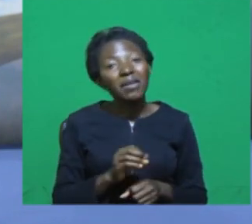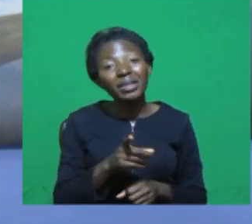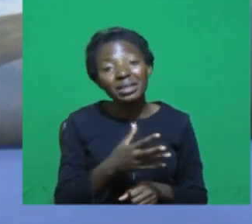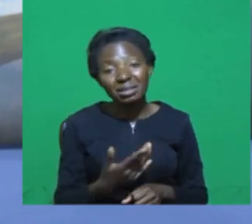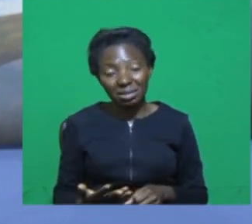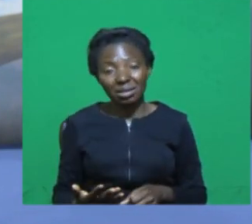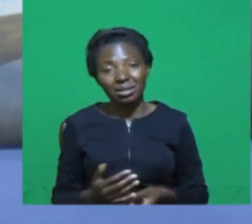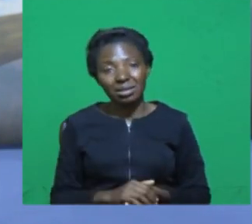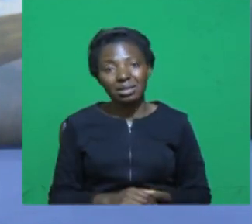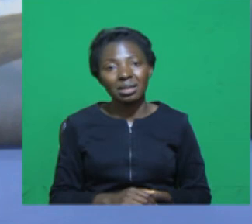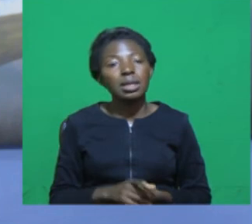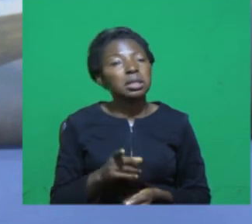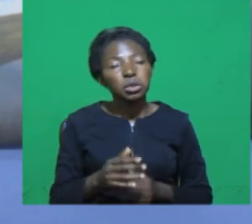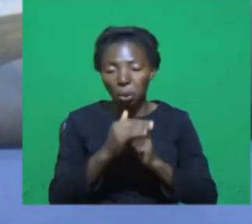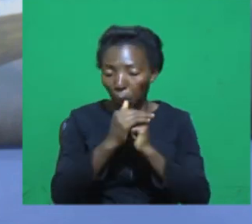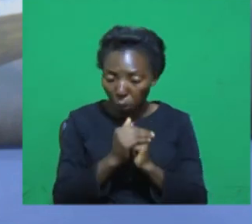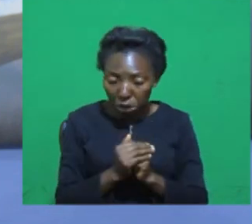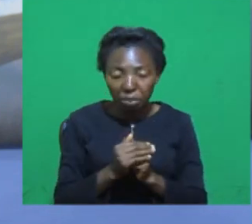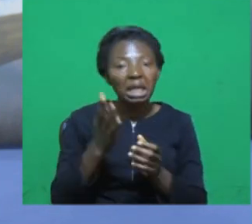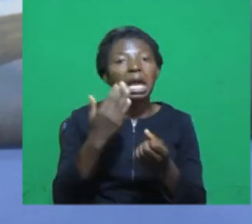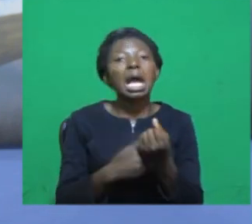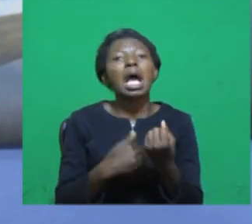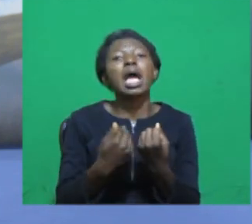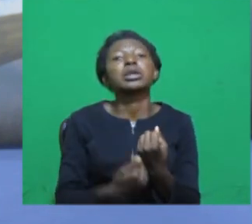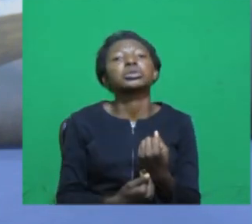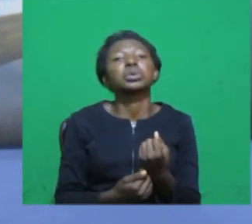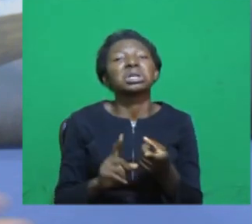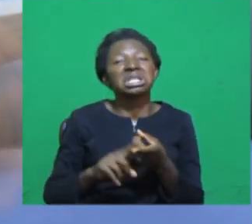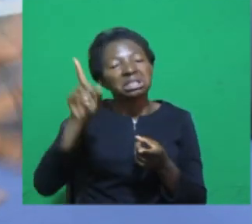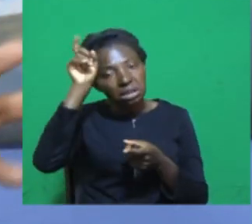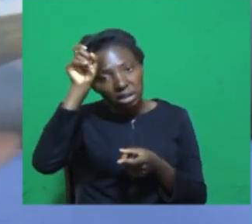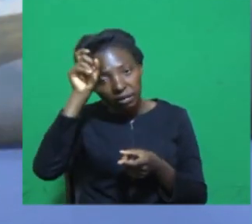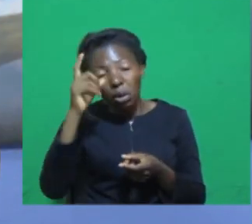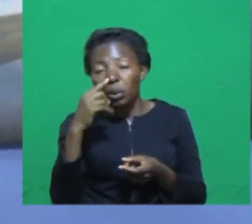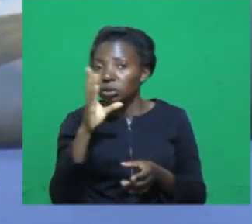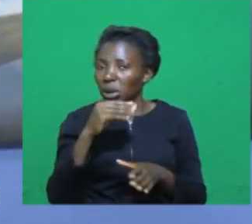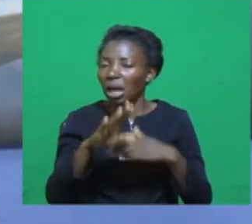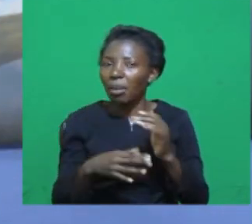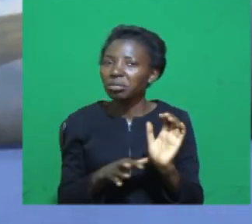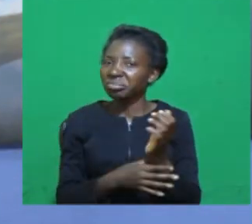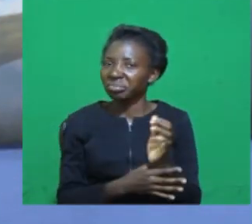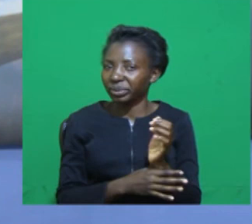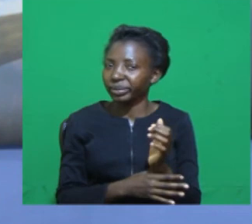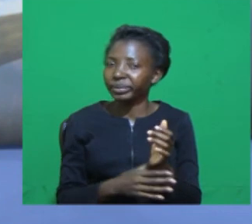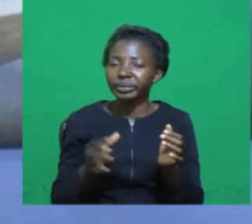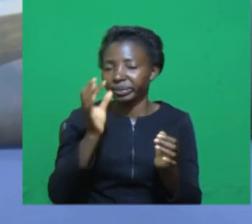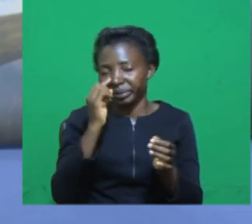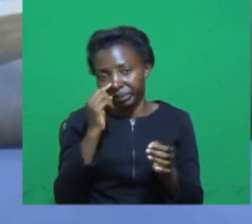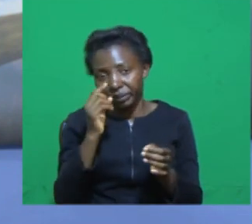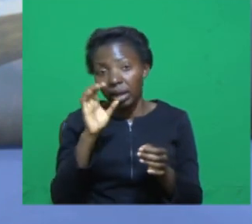sekura kwebhaibheri kunamatwa kwezvimwe zvimwari. Ngatimboona pajewelry ipapo pastor endai pana Ezekiel